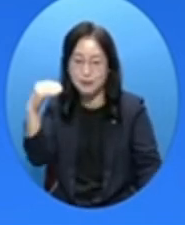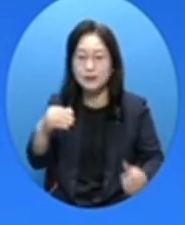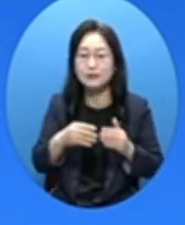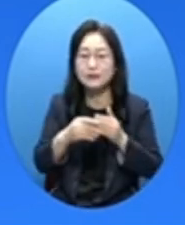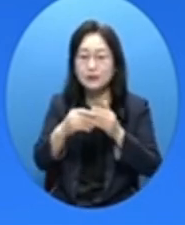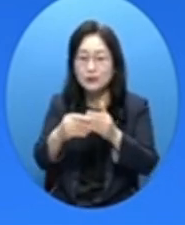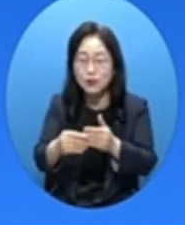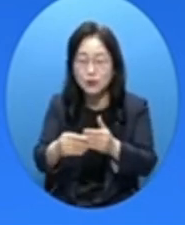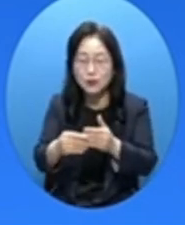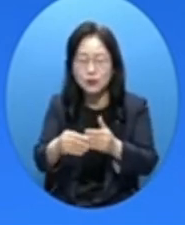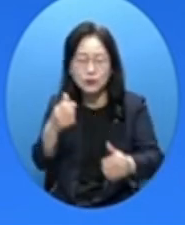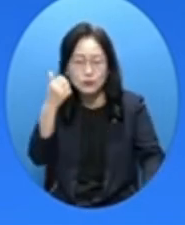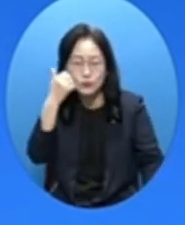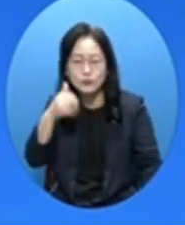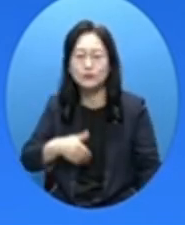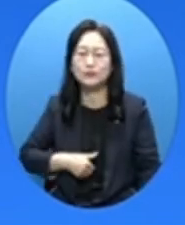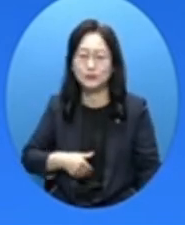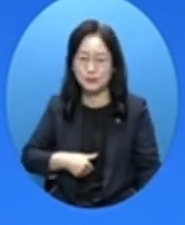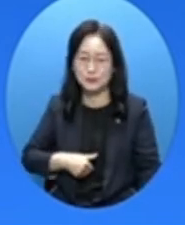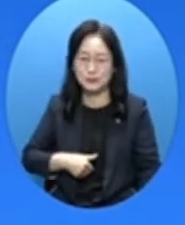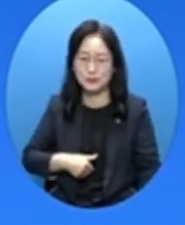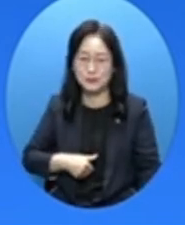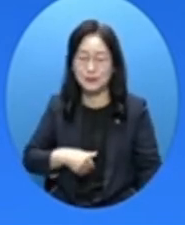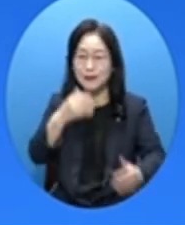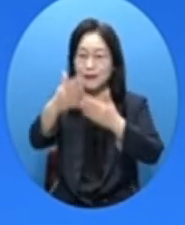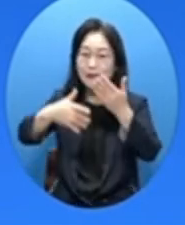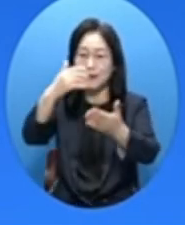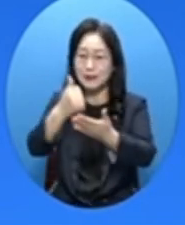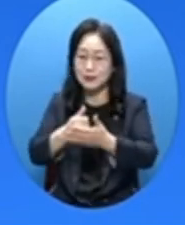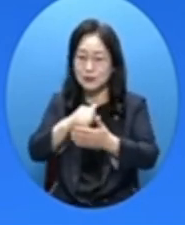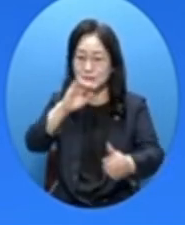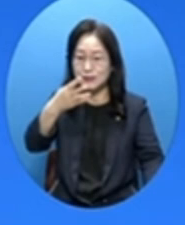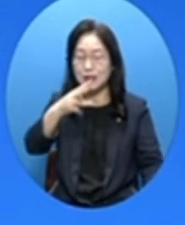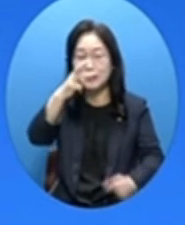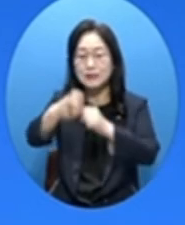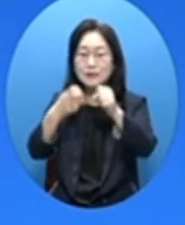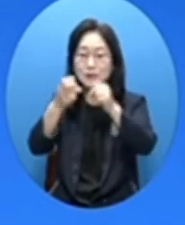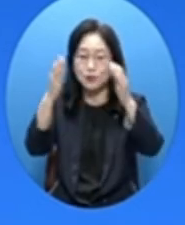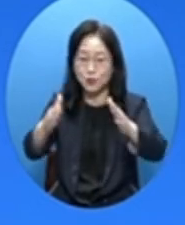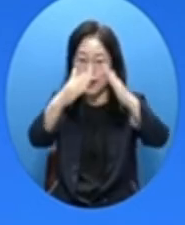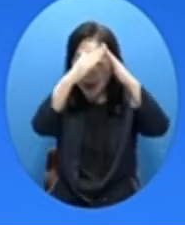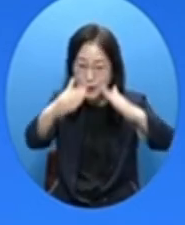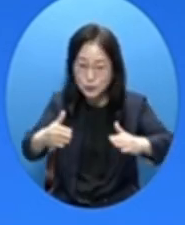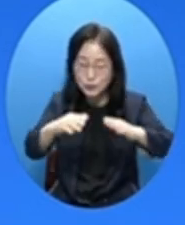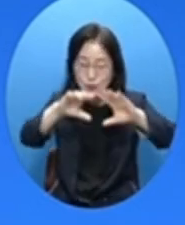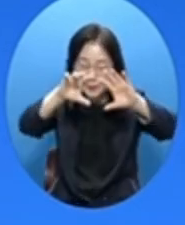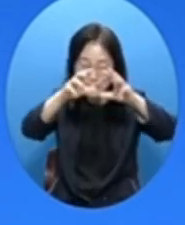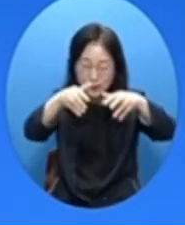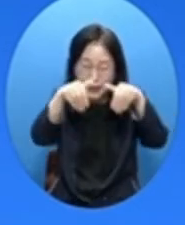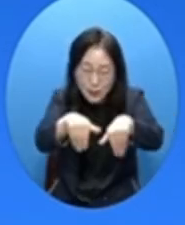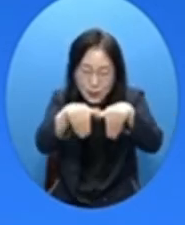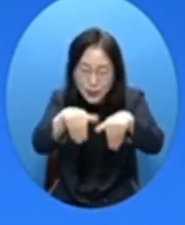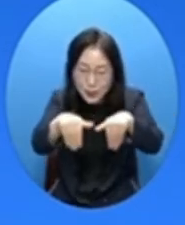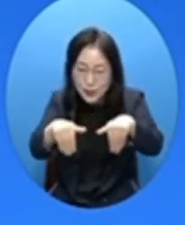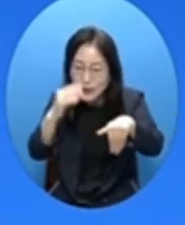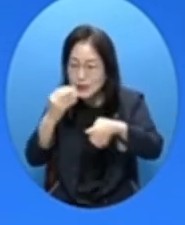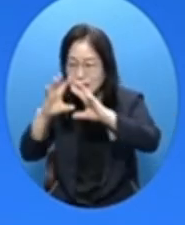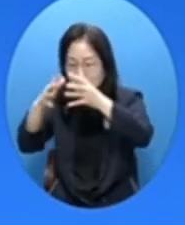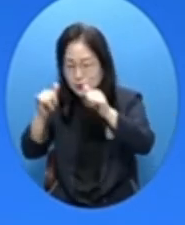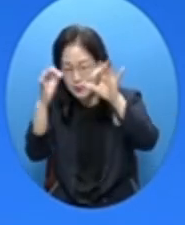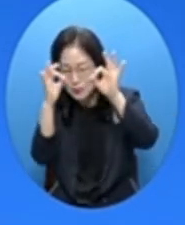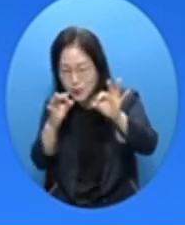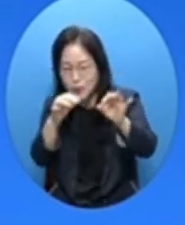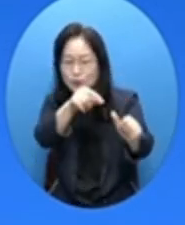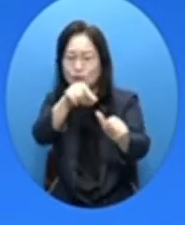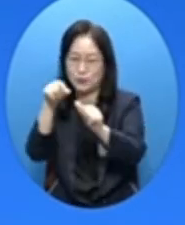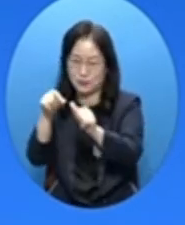줄 인도자가 필요한 것입니다 하나님께서 403년 동안 애굽에서 총살하던 이스라엘 백성을 권해내시고